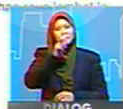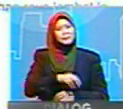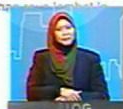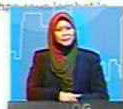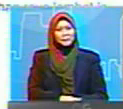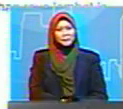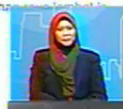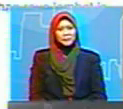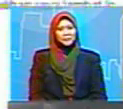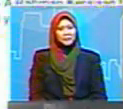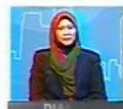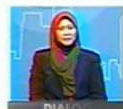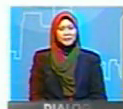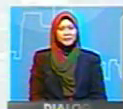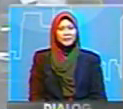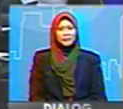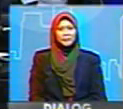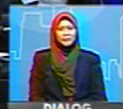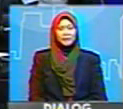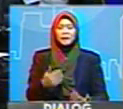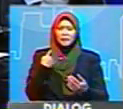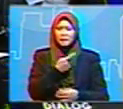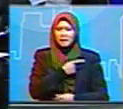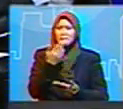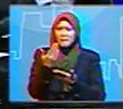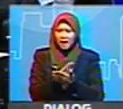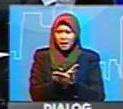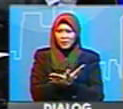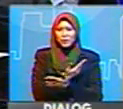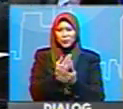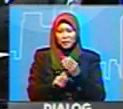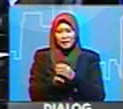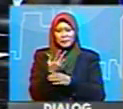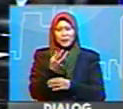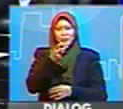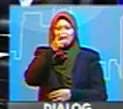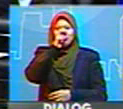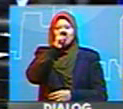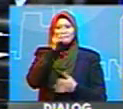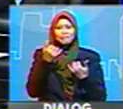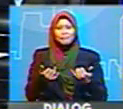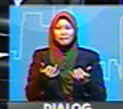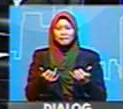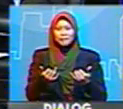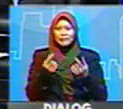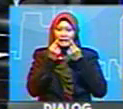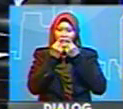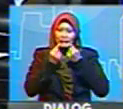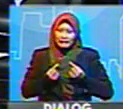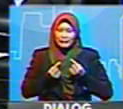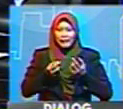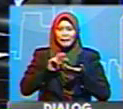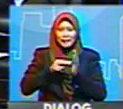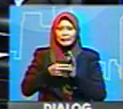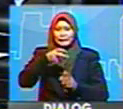taring kita baru nak tumbuh kita baru nak tumbuh tarik Sebab saya katakan jihad kita